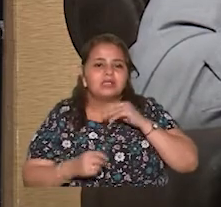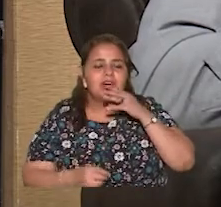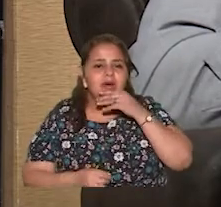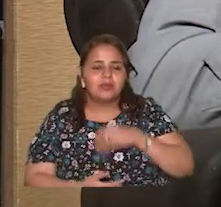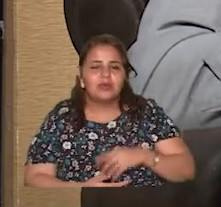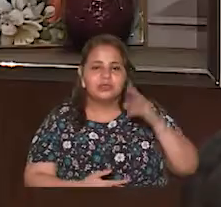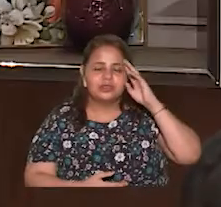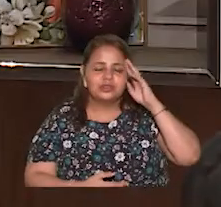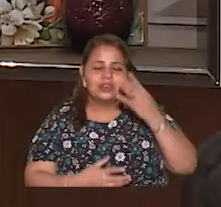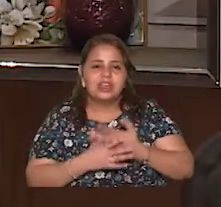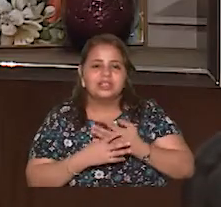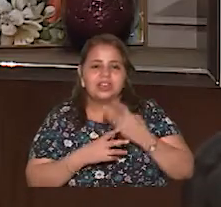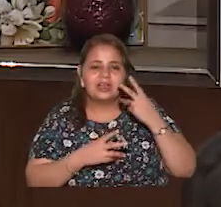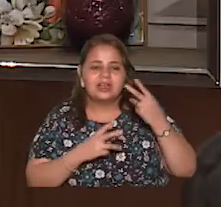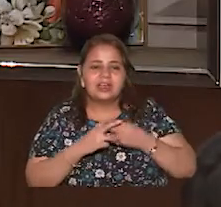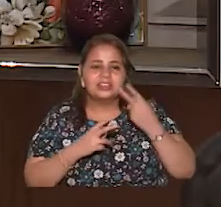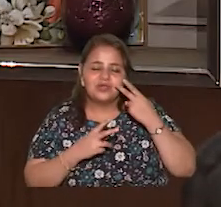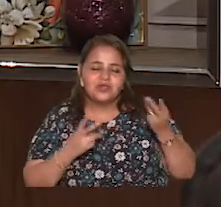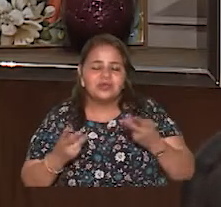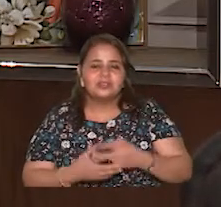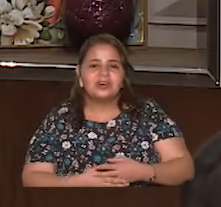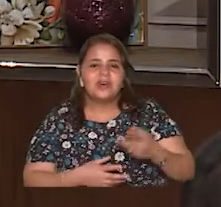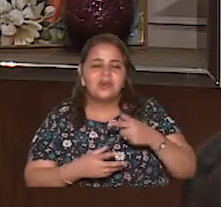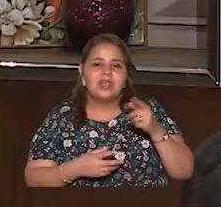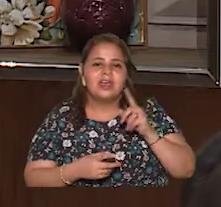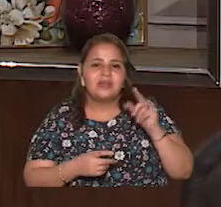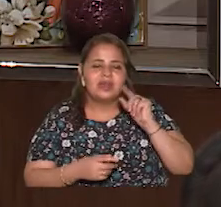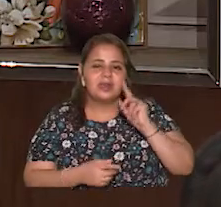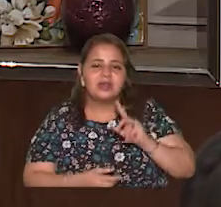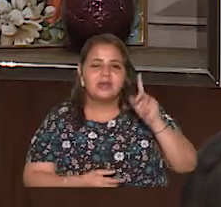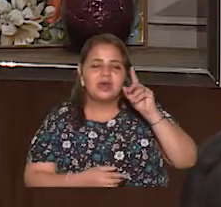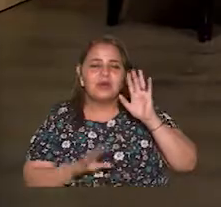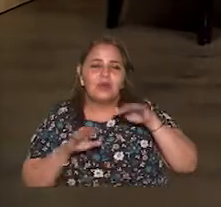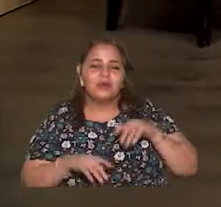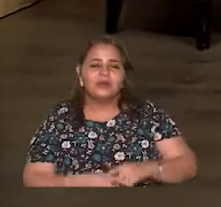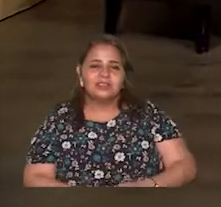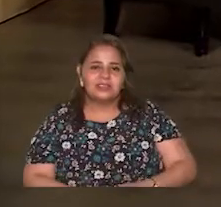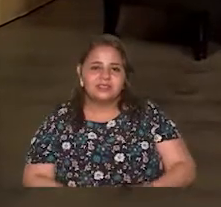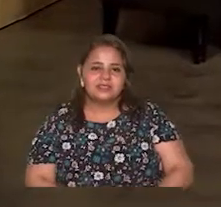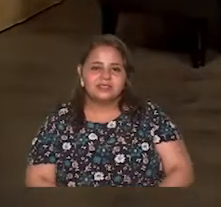وبشكركم مشاهدينا على حسن المتابعة، ونشوفكم في حلقة جديدة، وتصبحوا على ألف خير.